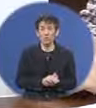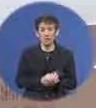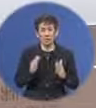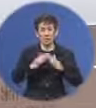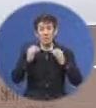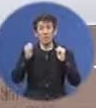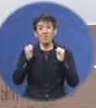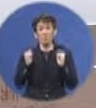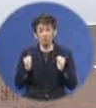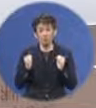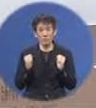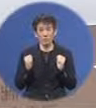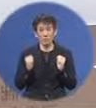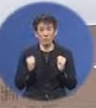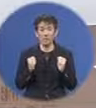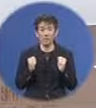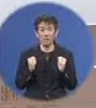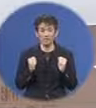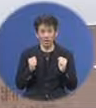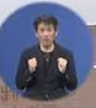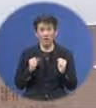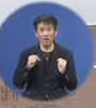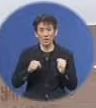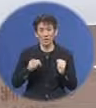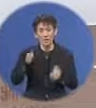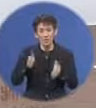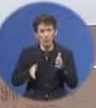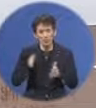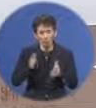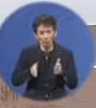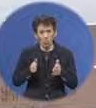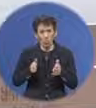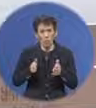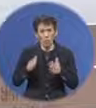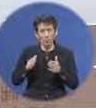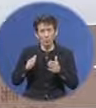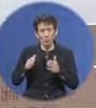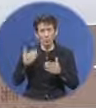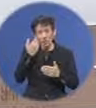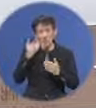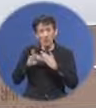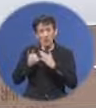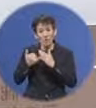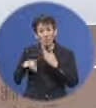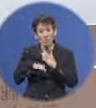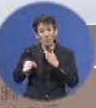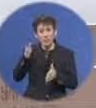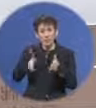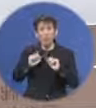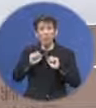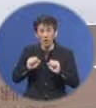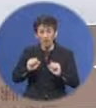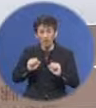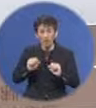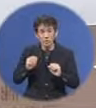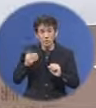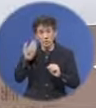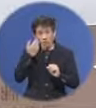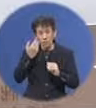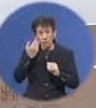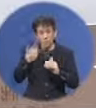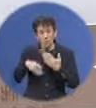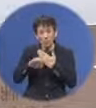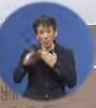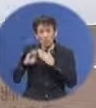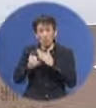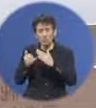で、中心になって介護なんかも時々やってくれてるようなご家族なんかが急病になることだってありますよ